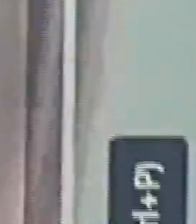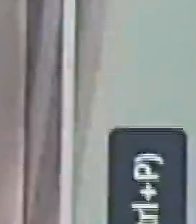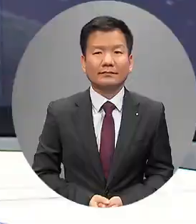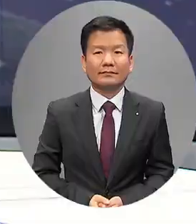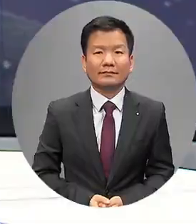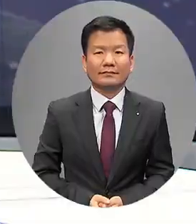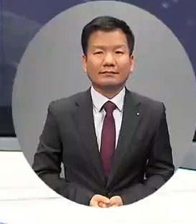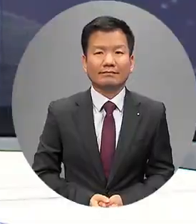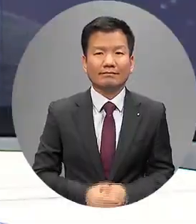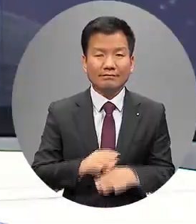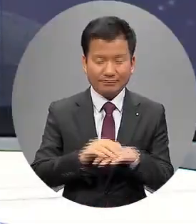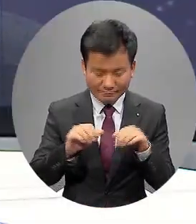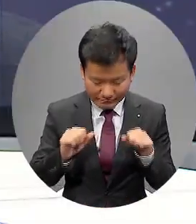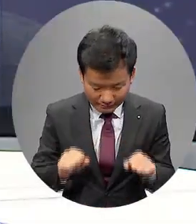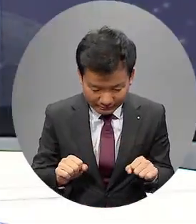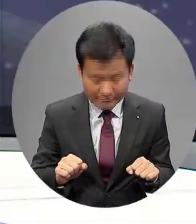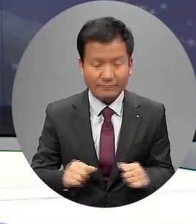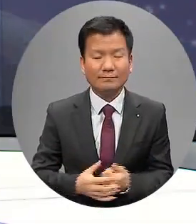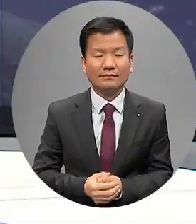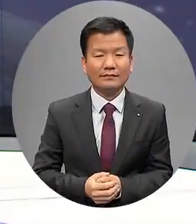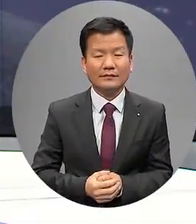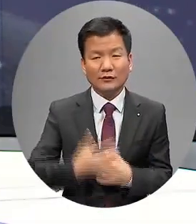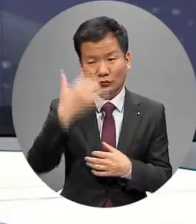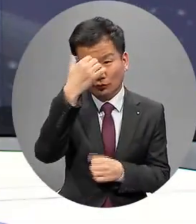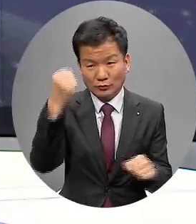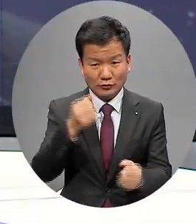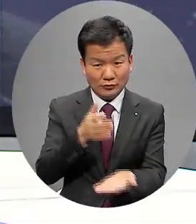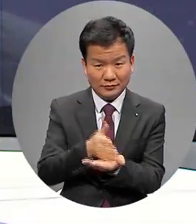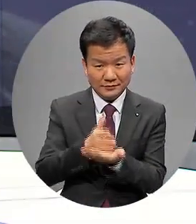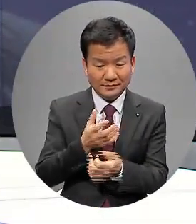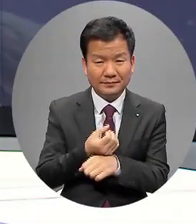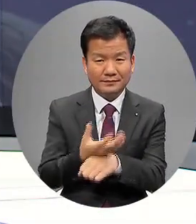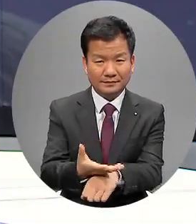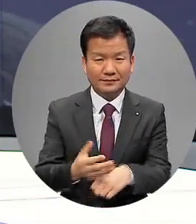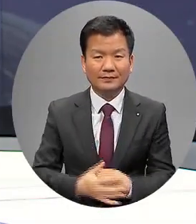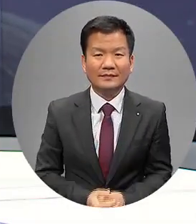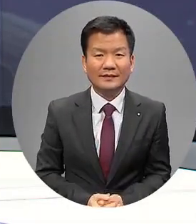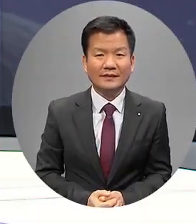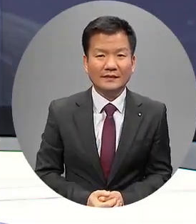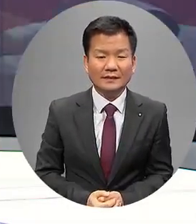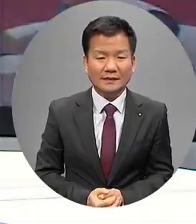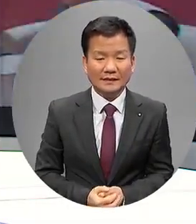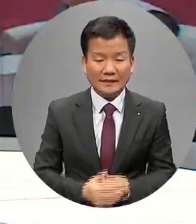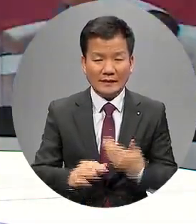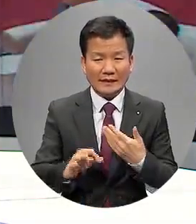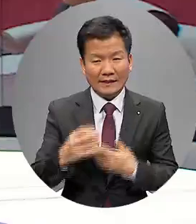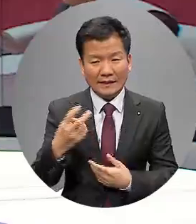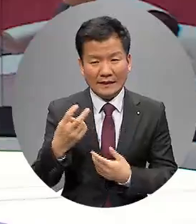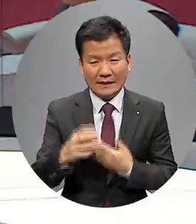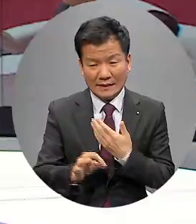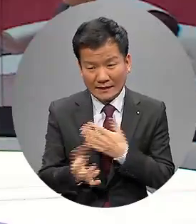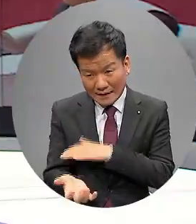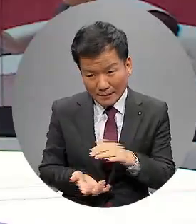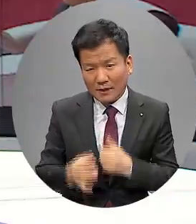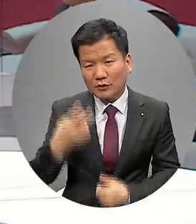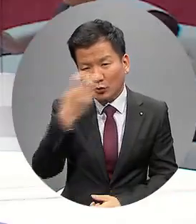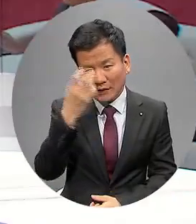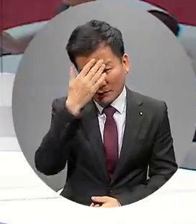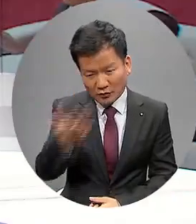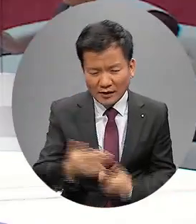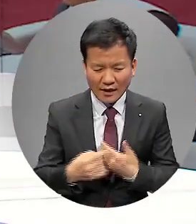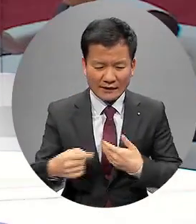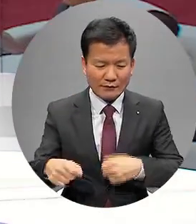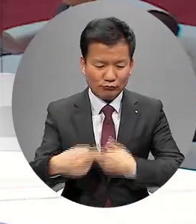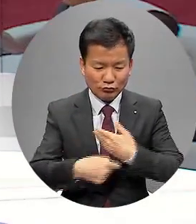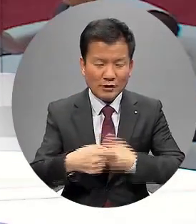기소했습니다 여러분 안녕하십니까 뉴스데스크 충북 소식입니다 예타 면제 등 특례가 대거 빠져 문의만